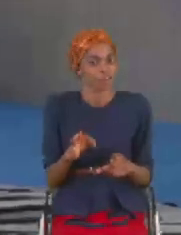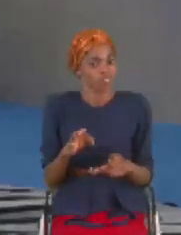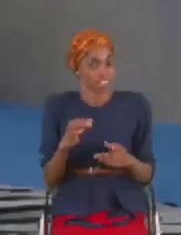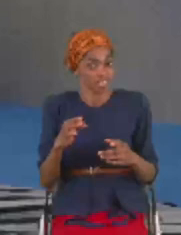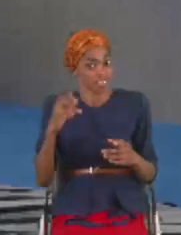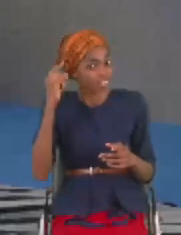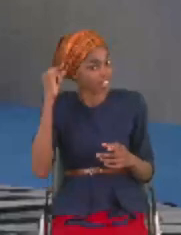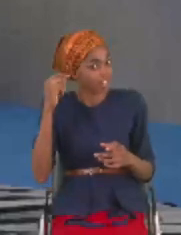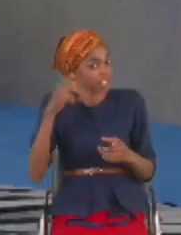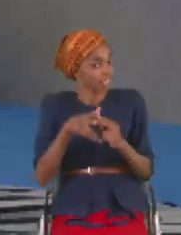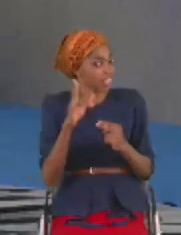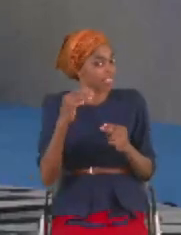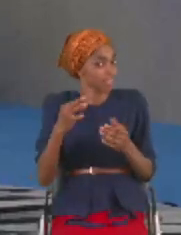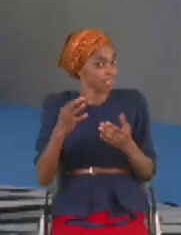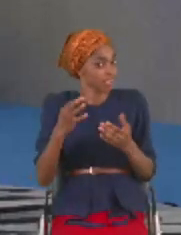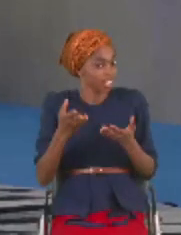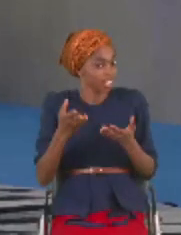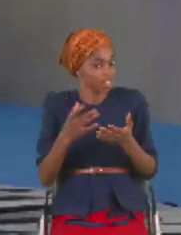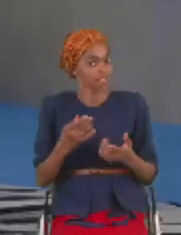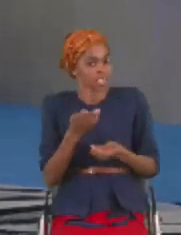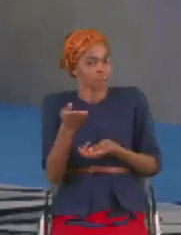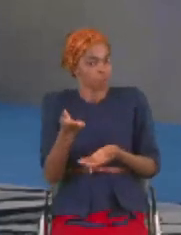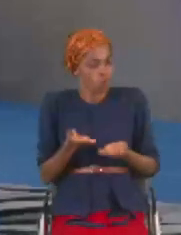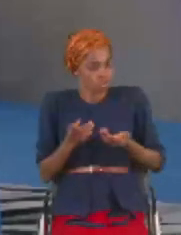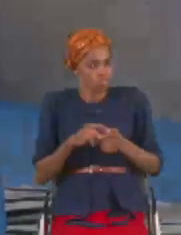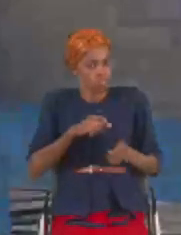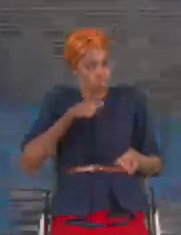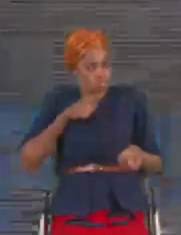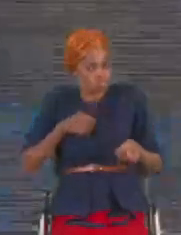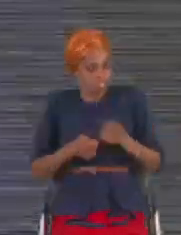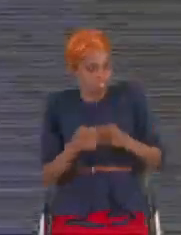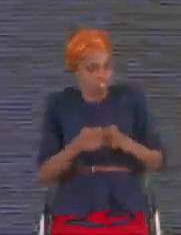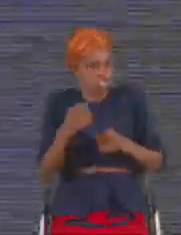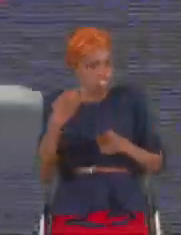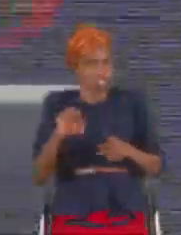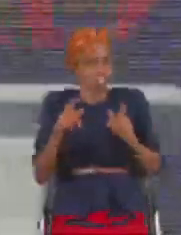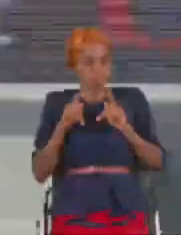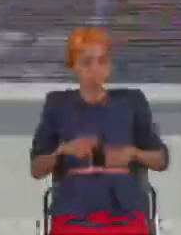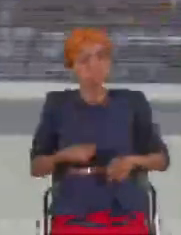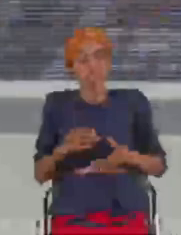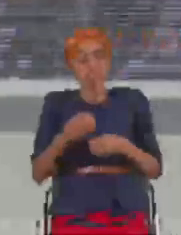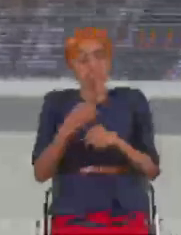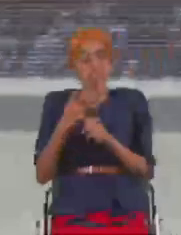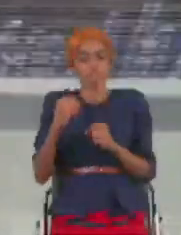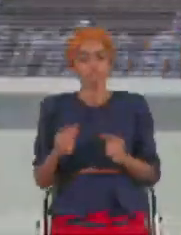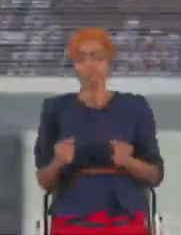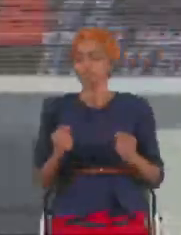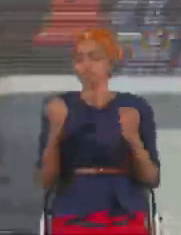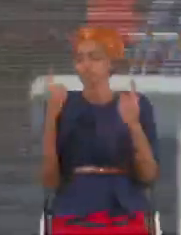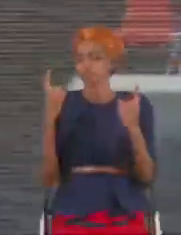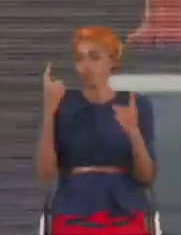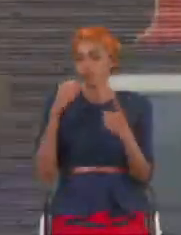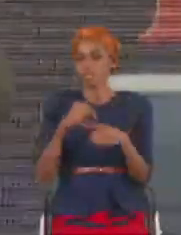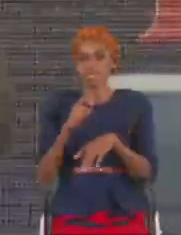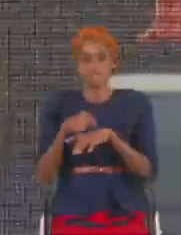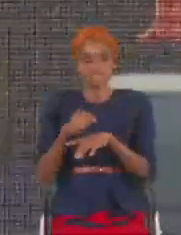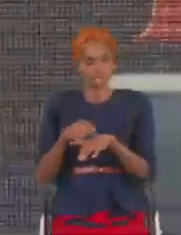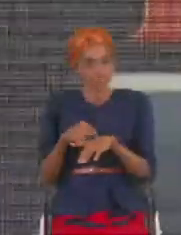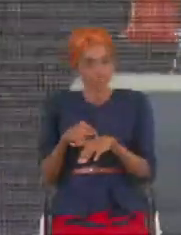on y lisait décharger sa personnalité après on l'amène à se réveiller à des heures